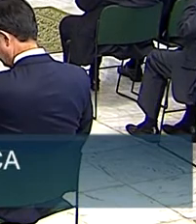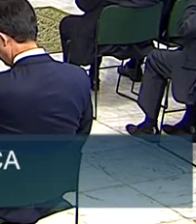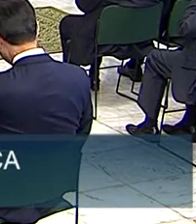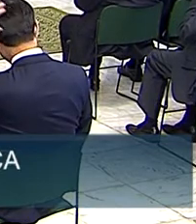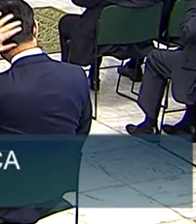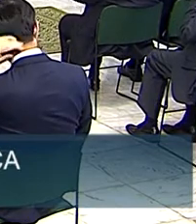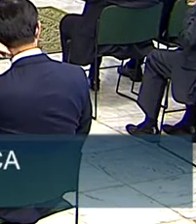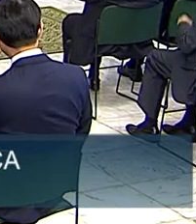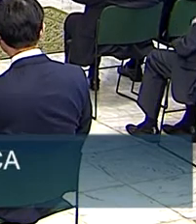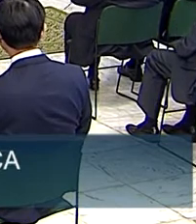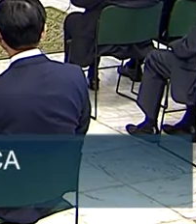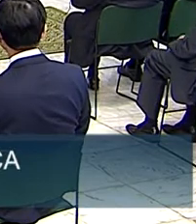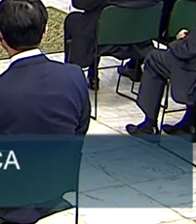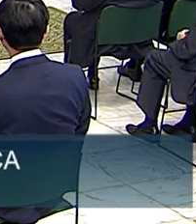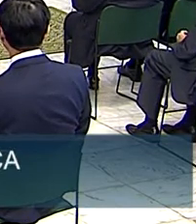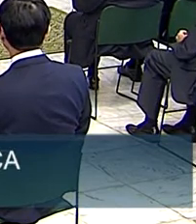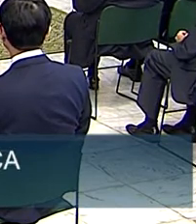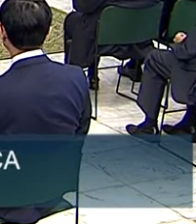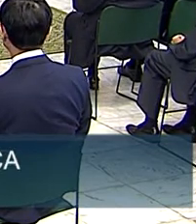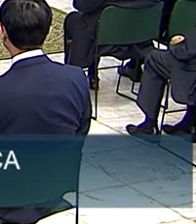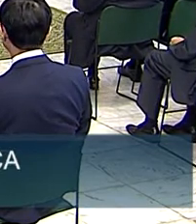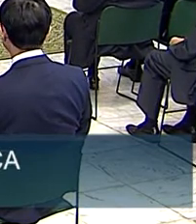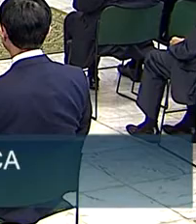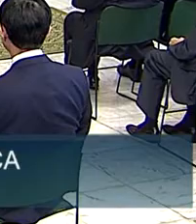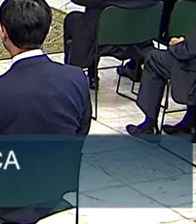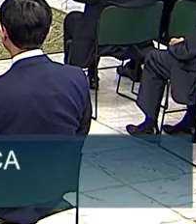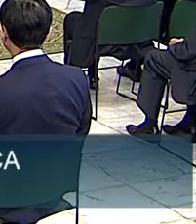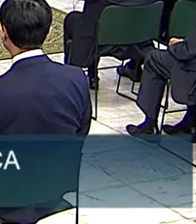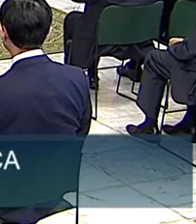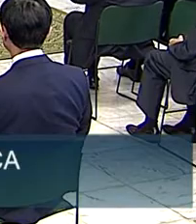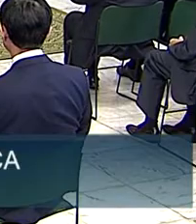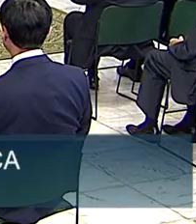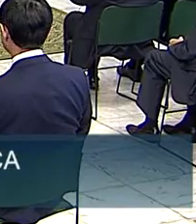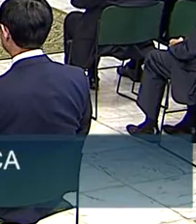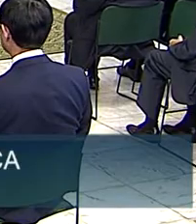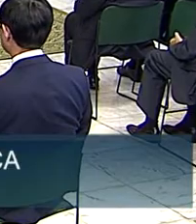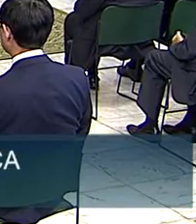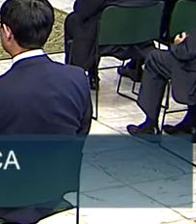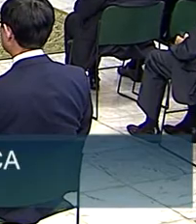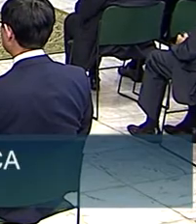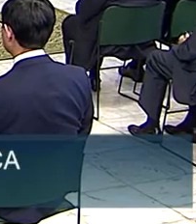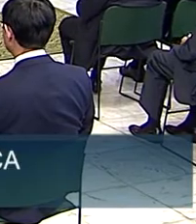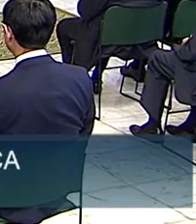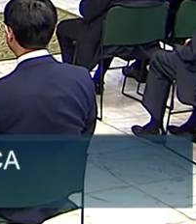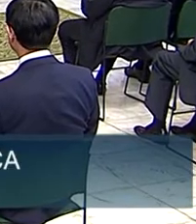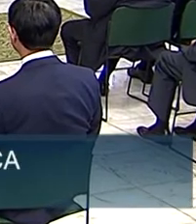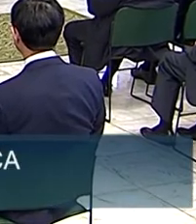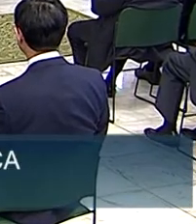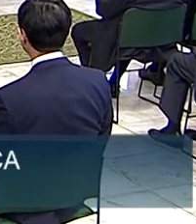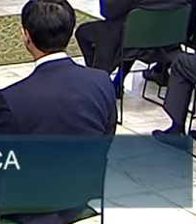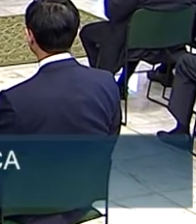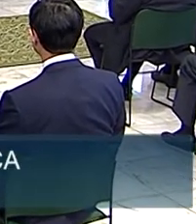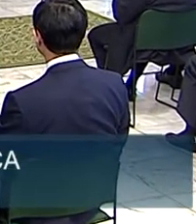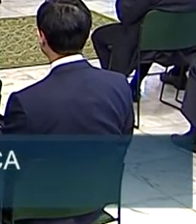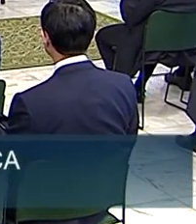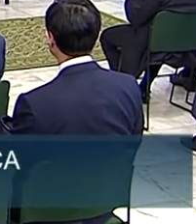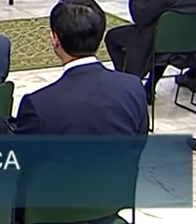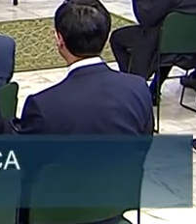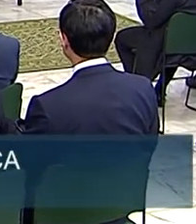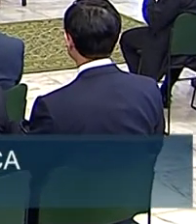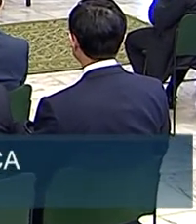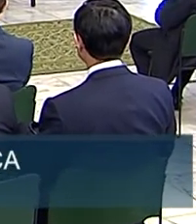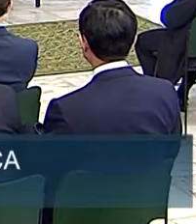Com a palavra, a presidente da República da Coreia, Park Geun-hye. 이어서 대한민국